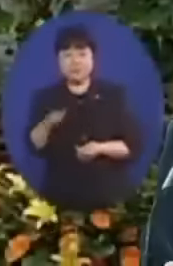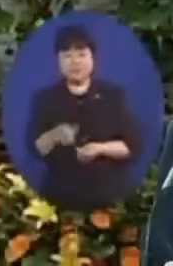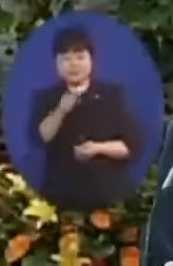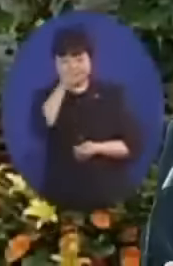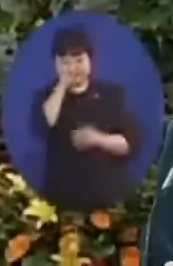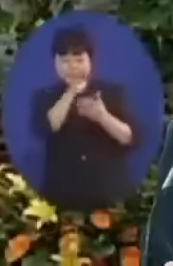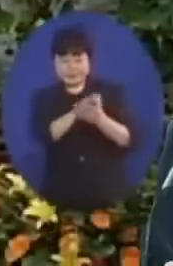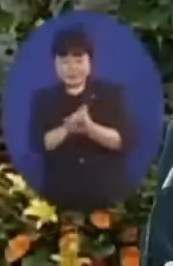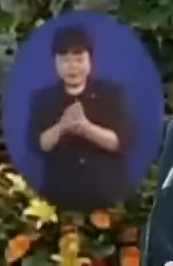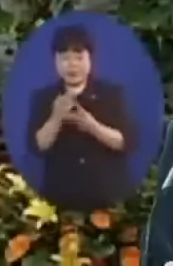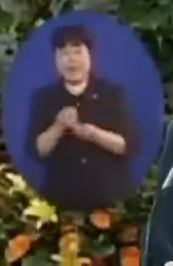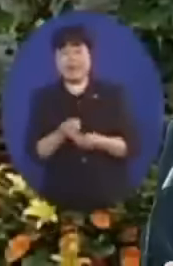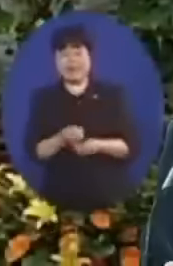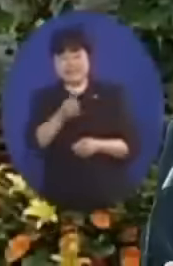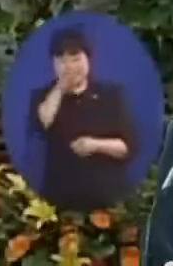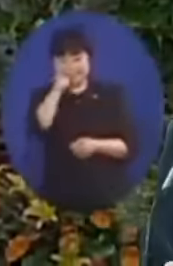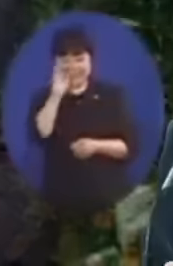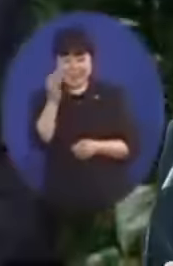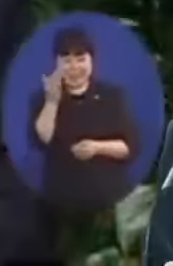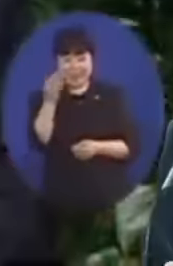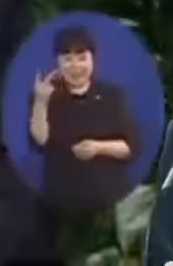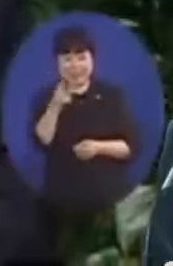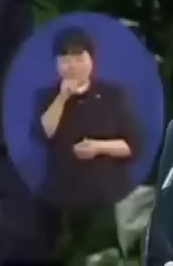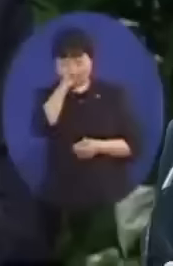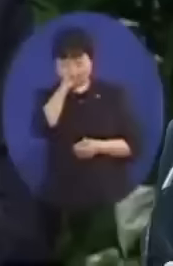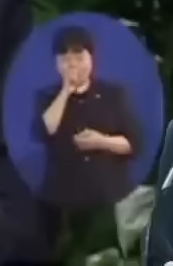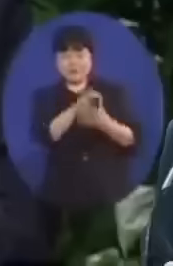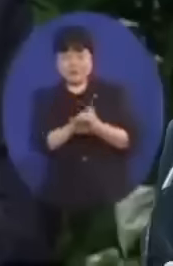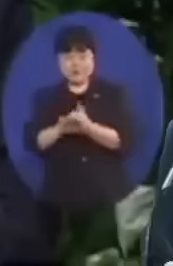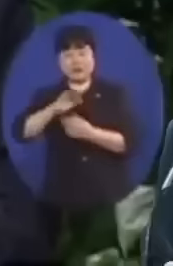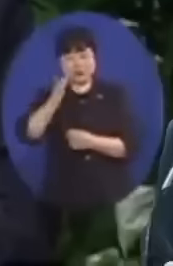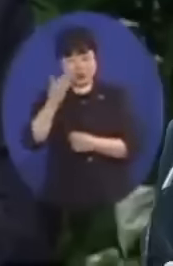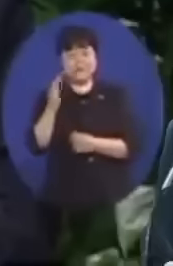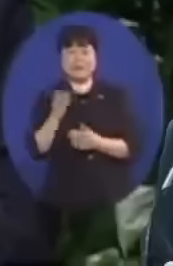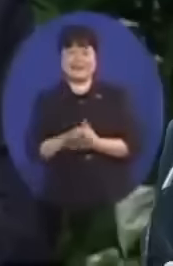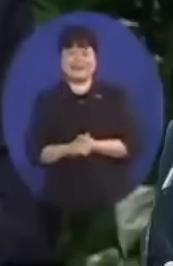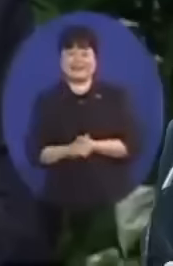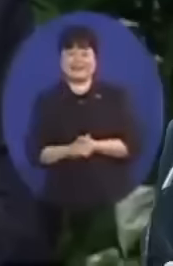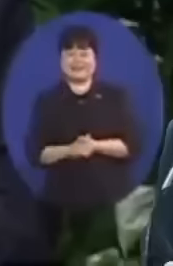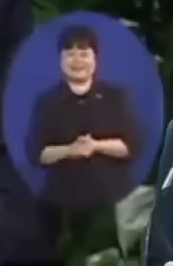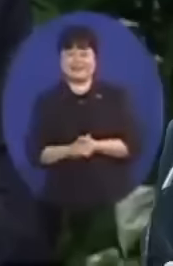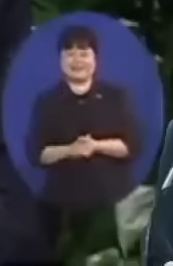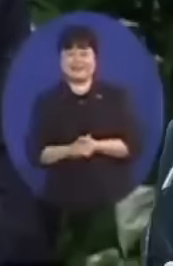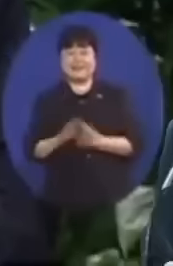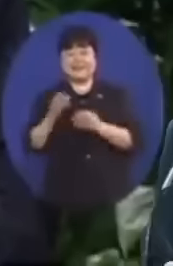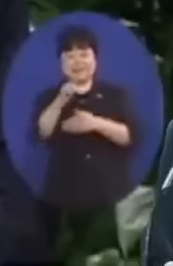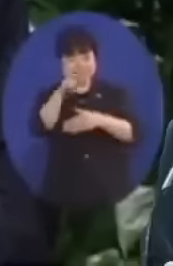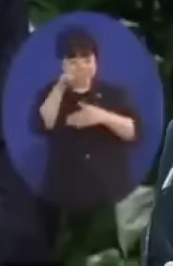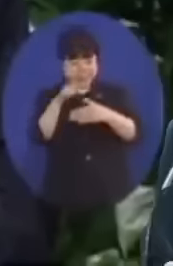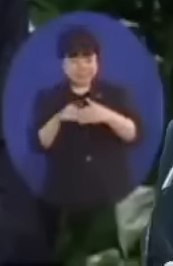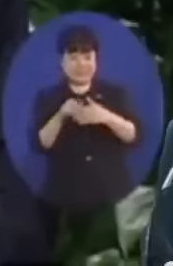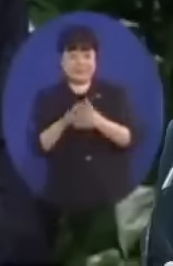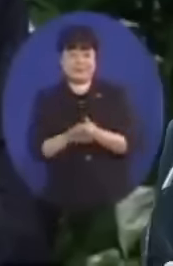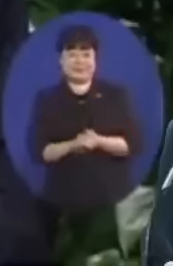좋은 친구를 많이 가져야 되고 또 좋은 친구가 되어야 되는 것입니다. 이 세상에 사는 동안에